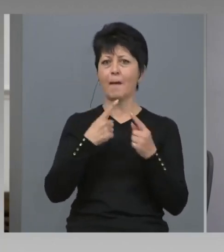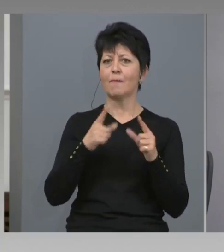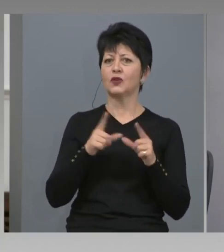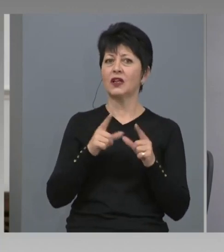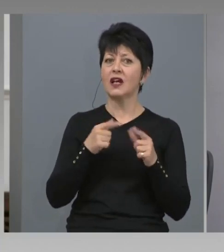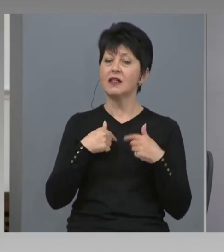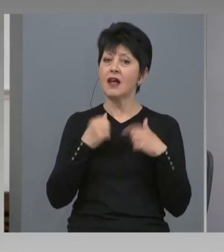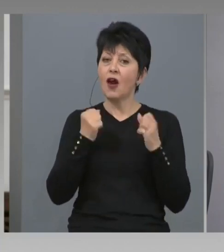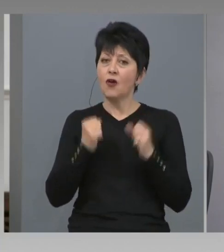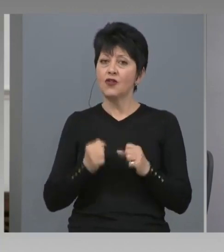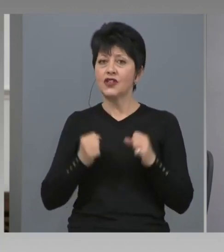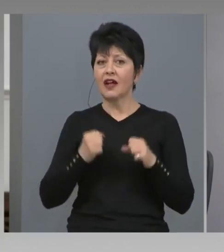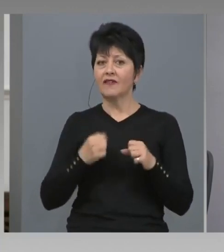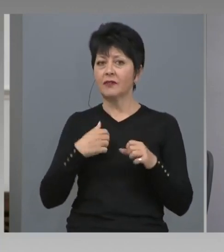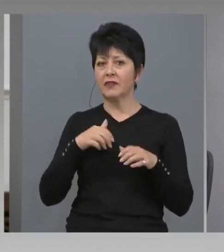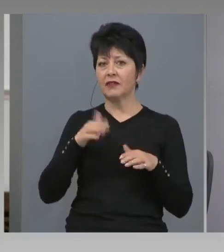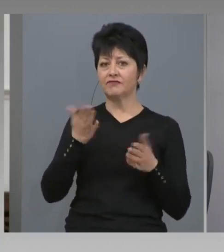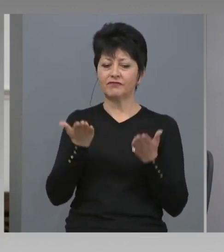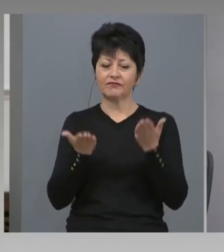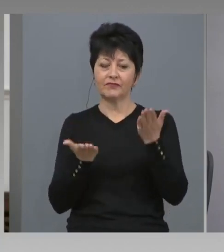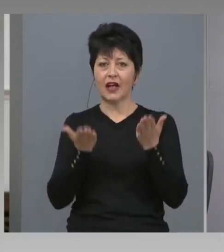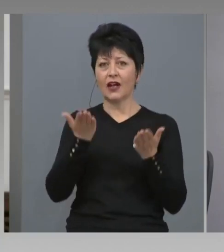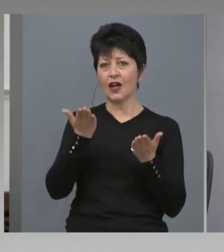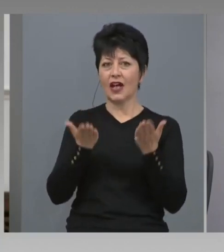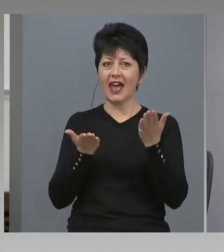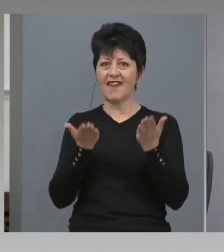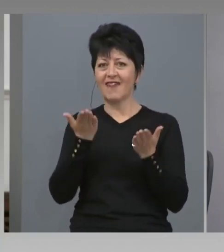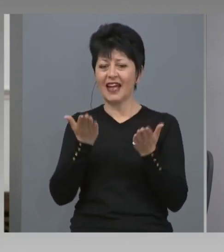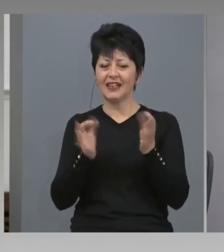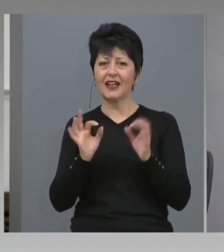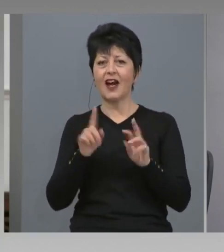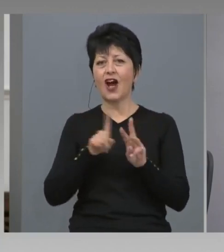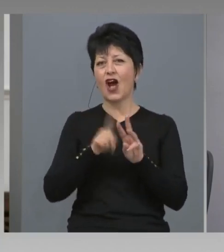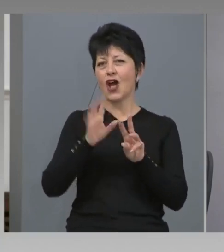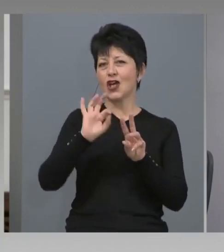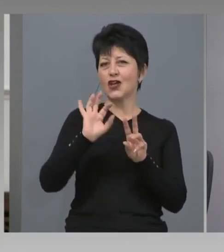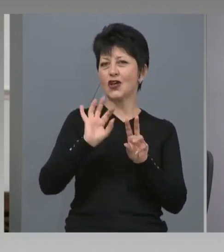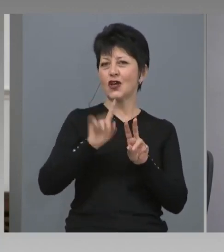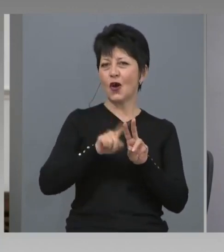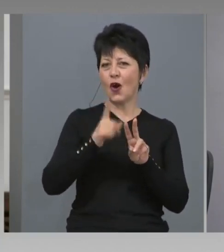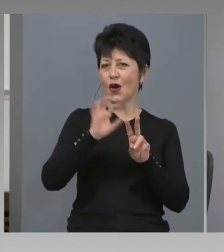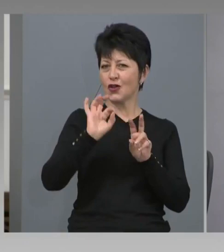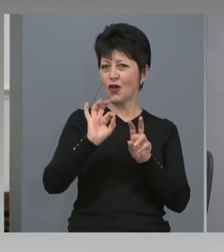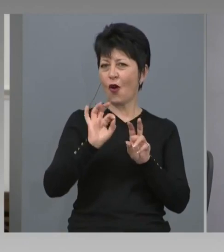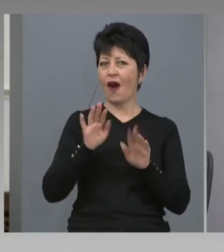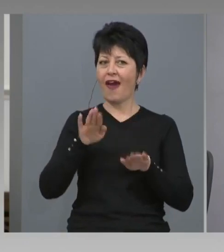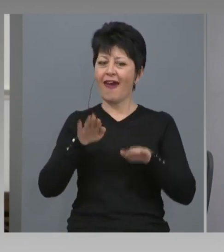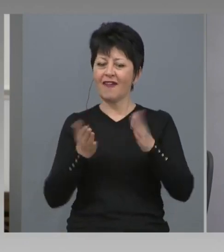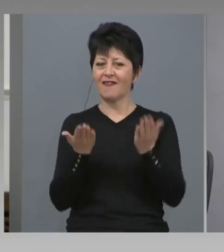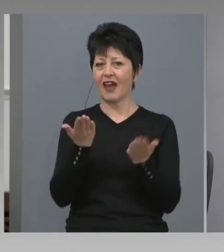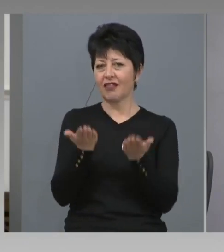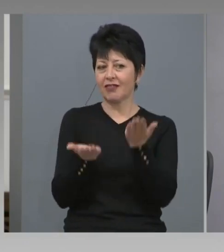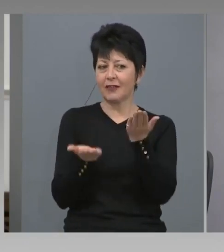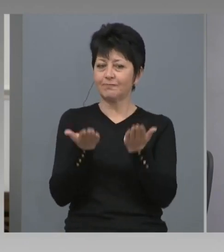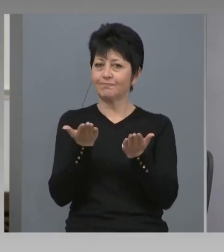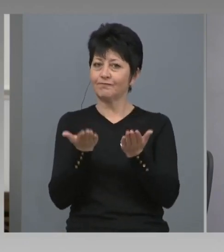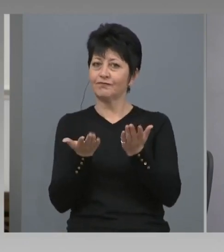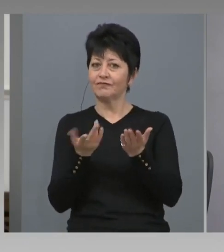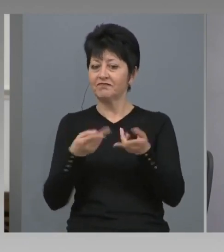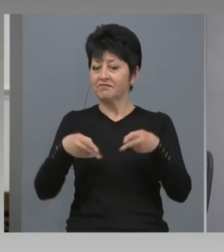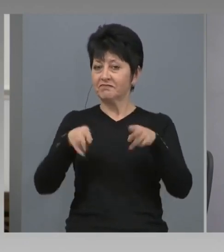йо-йо ефект. Този ефект ще бъде наблюдаван, затова и мерките, които се предвиждат в момента за